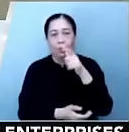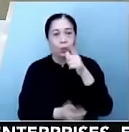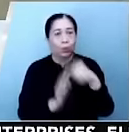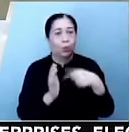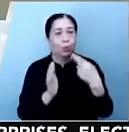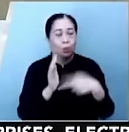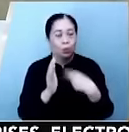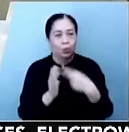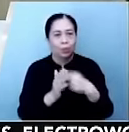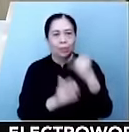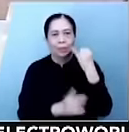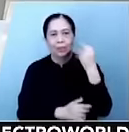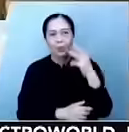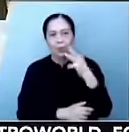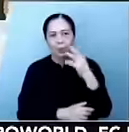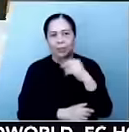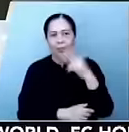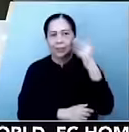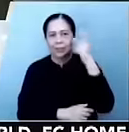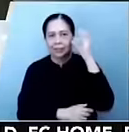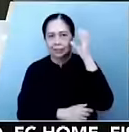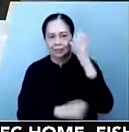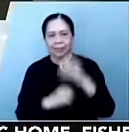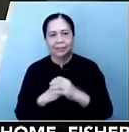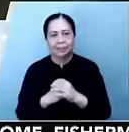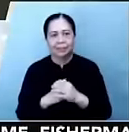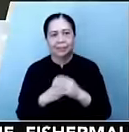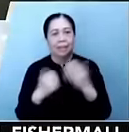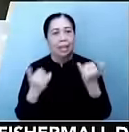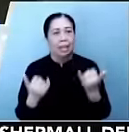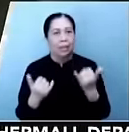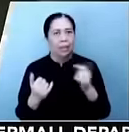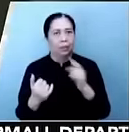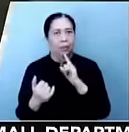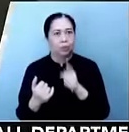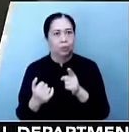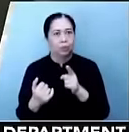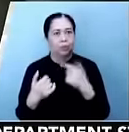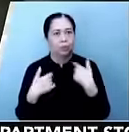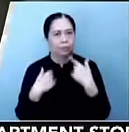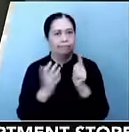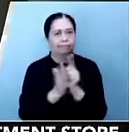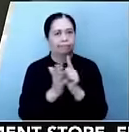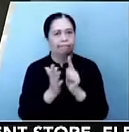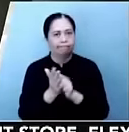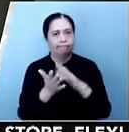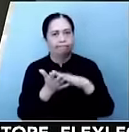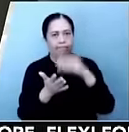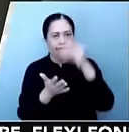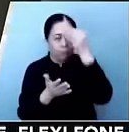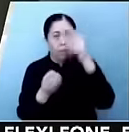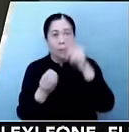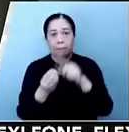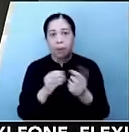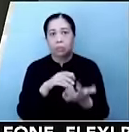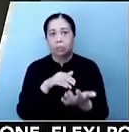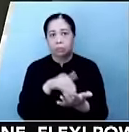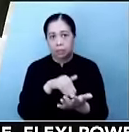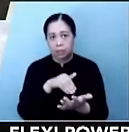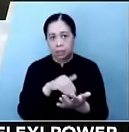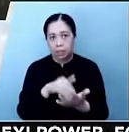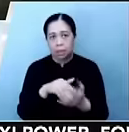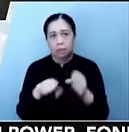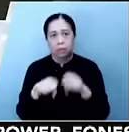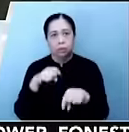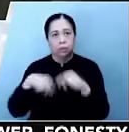Jillian Ward at Ken Chan. Ngayon naman po, talagang may aral po ulit na about sa medical. So bumabalik po kami sa mga